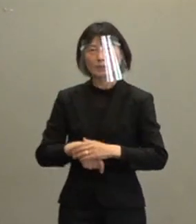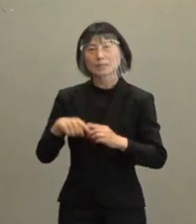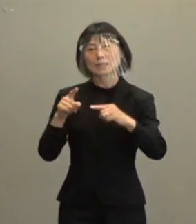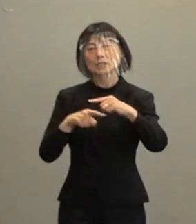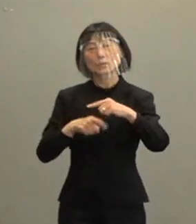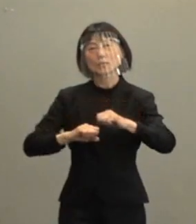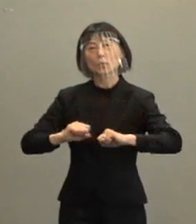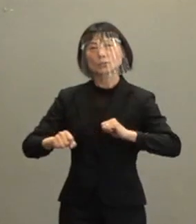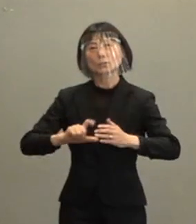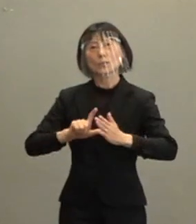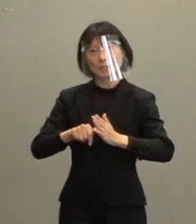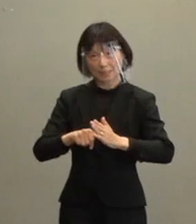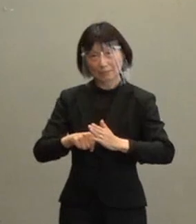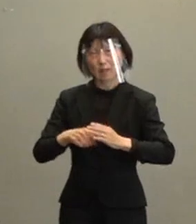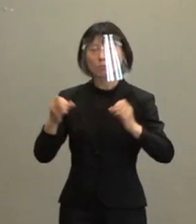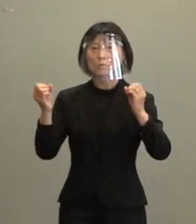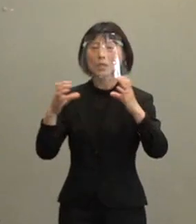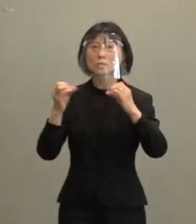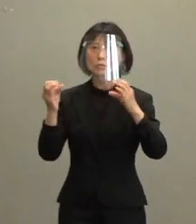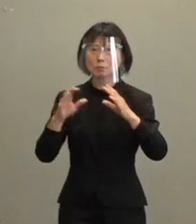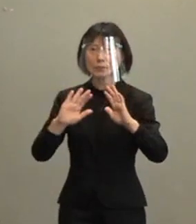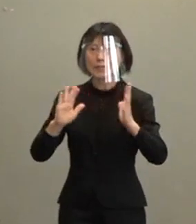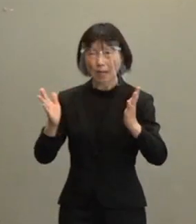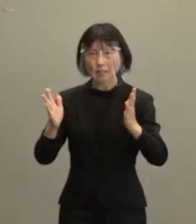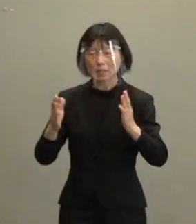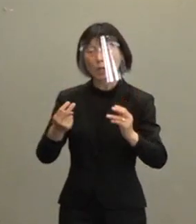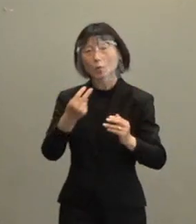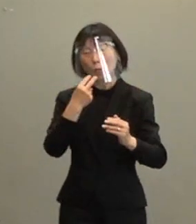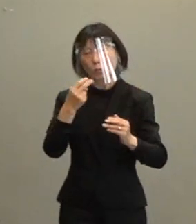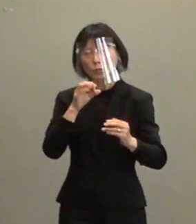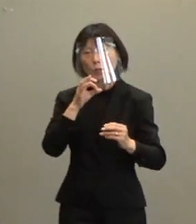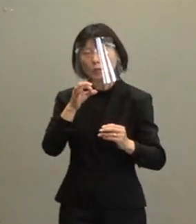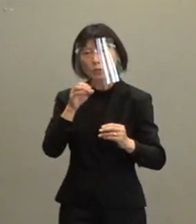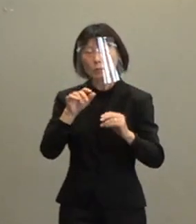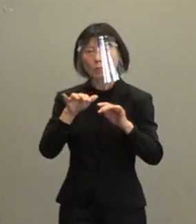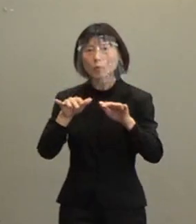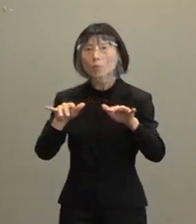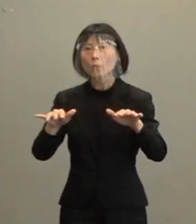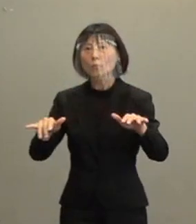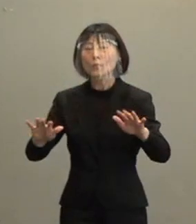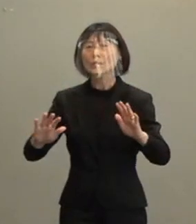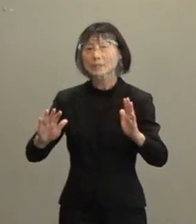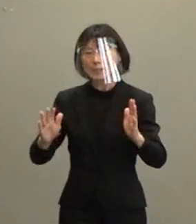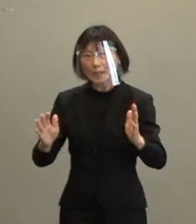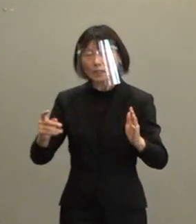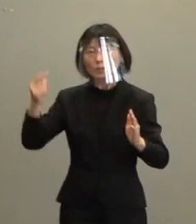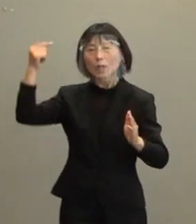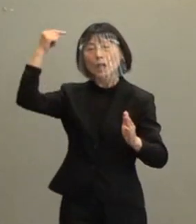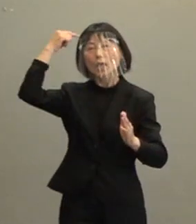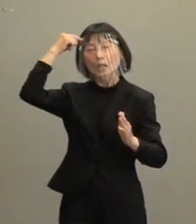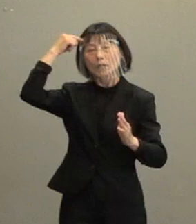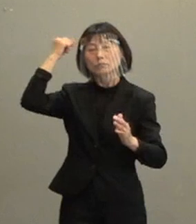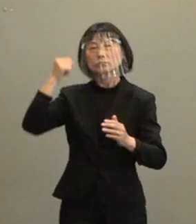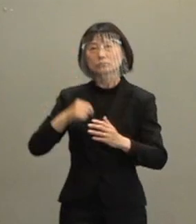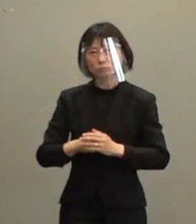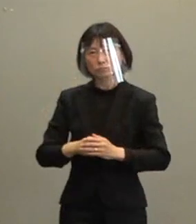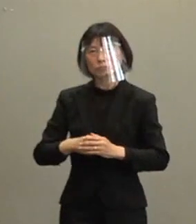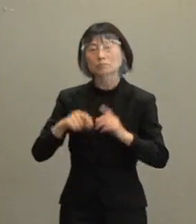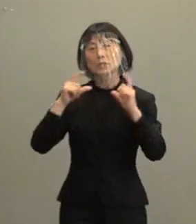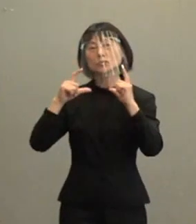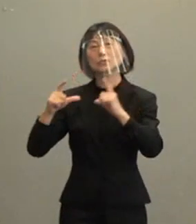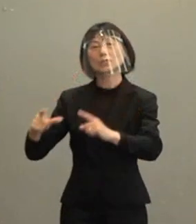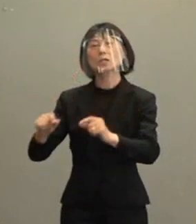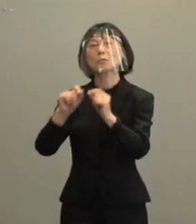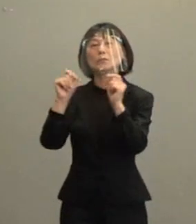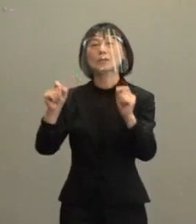行動するときは会話もなく、呼吸、発声等で飛沫が周囲に及ぼす影響も低いと考えられることから、マスクなしで